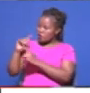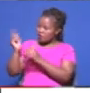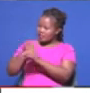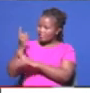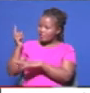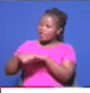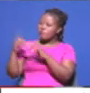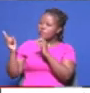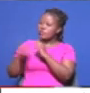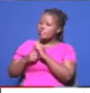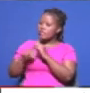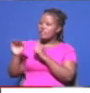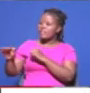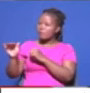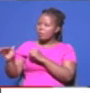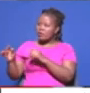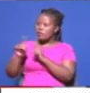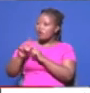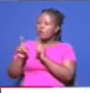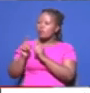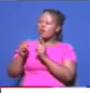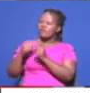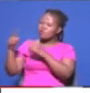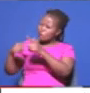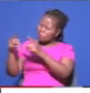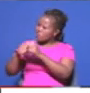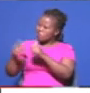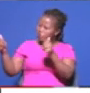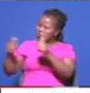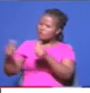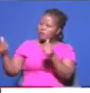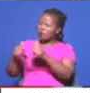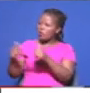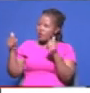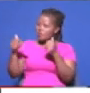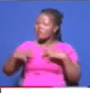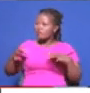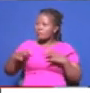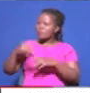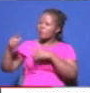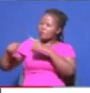Na imeendelea kwa njia mzuri sana. Watu wanaendelea kukuja.